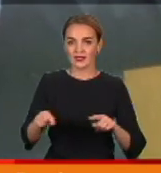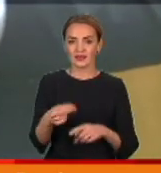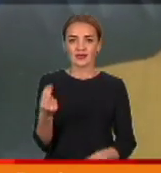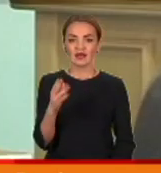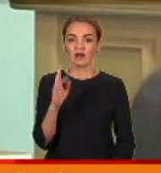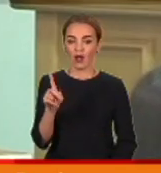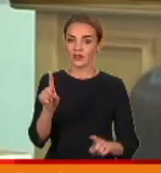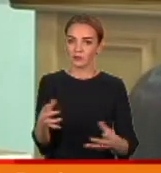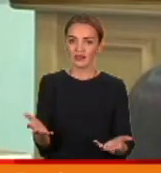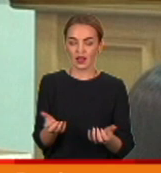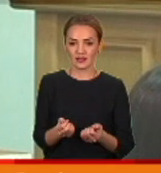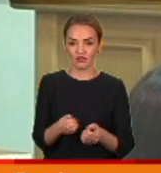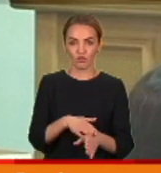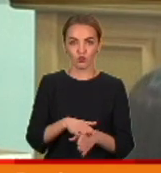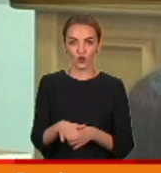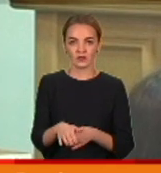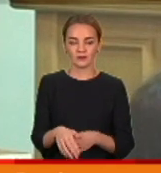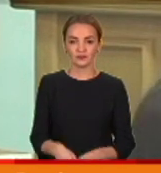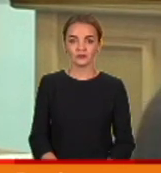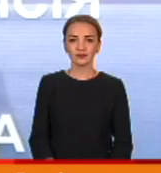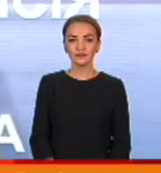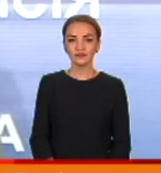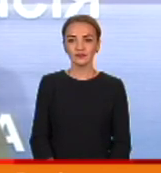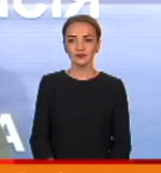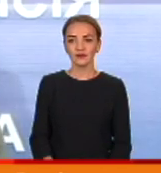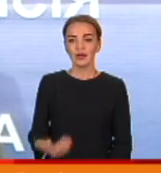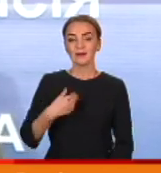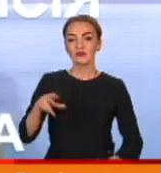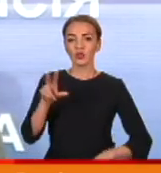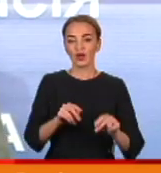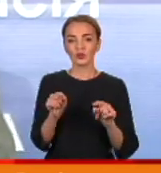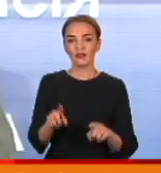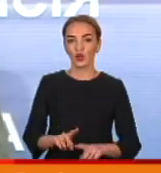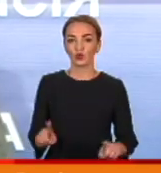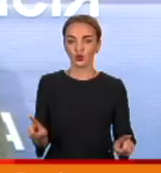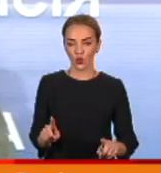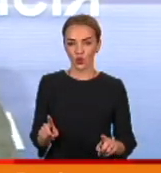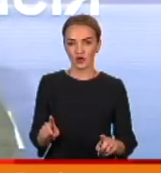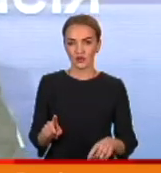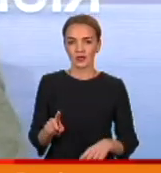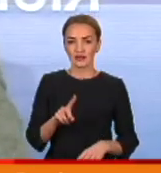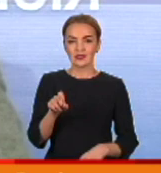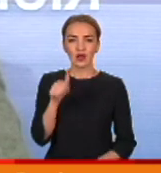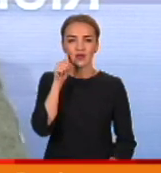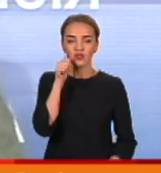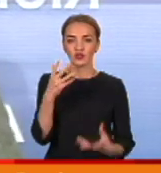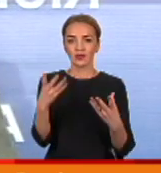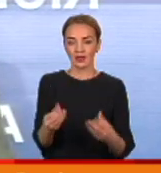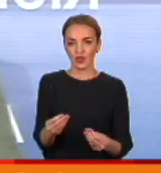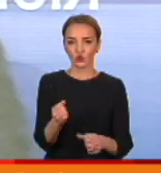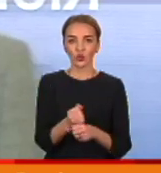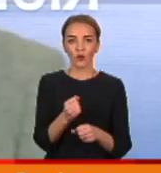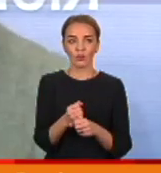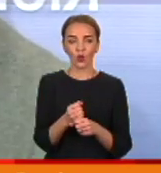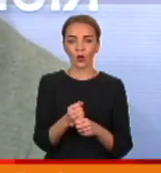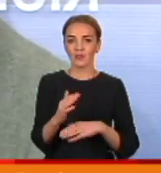ЦВК теж прийняли вповні. Ми сподіваємося на те, що за завтрашній день ми зробимо практично